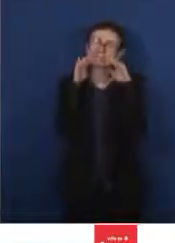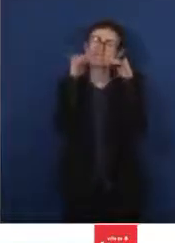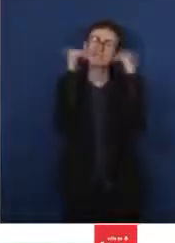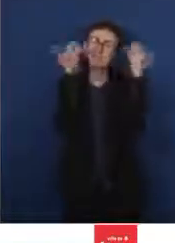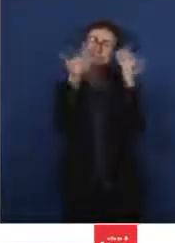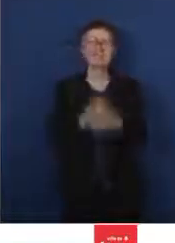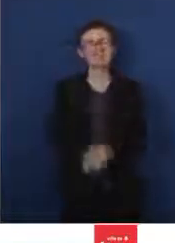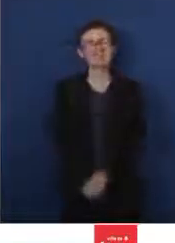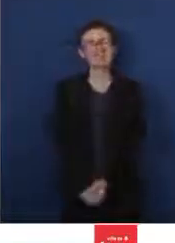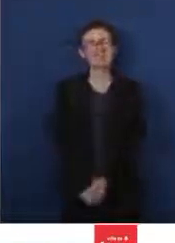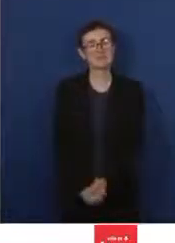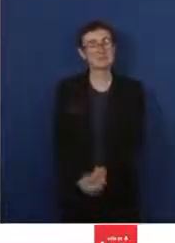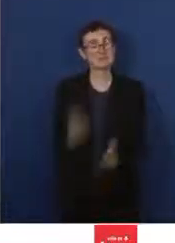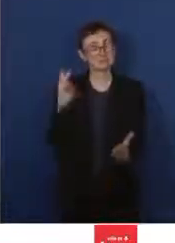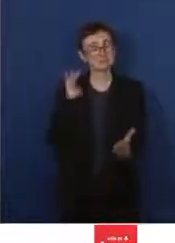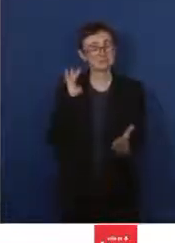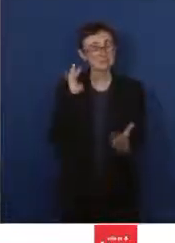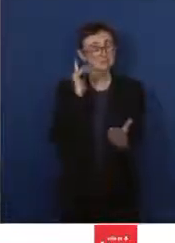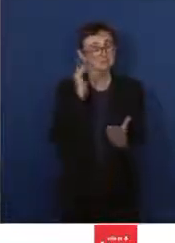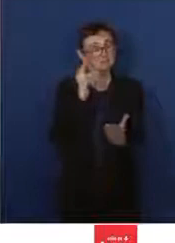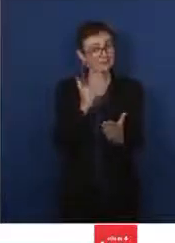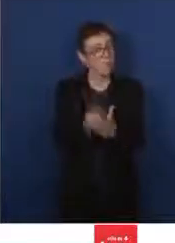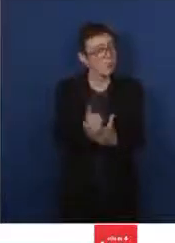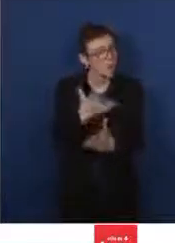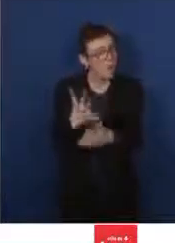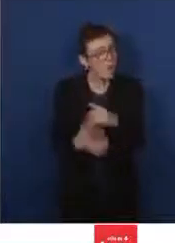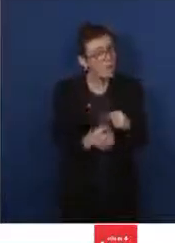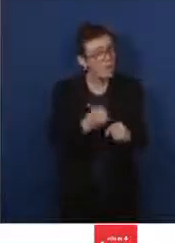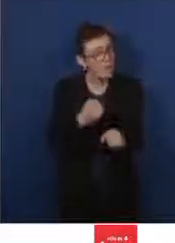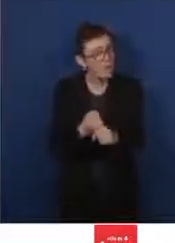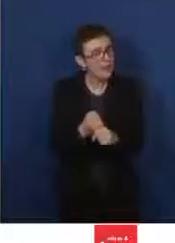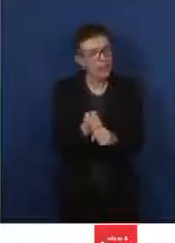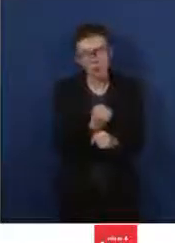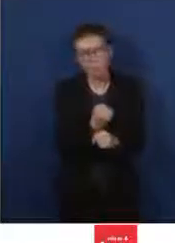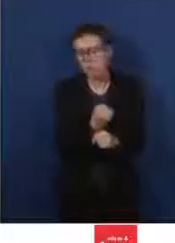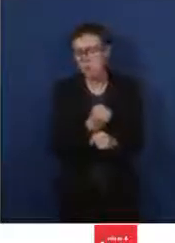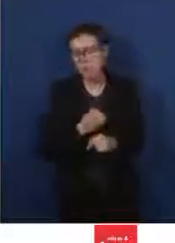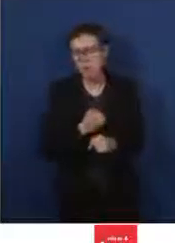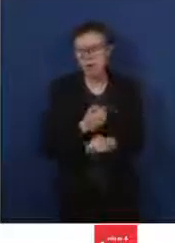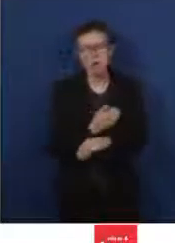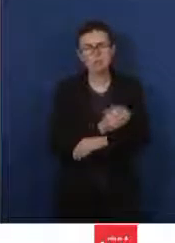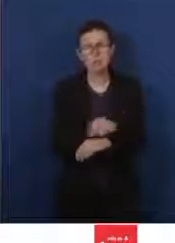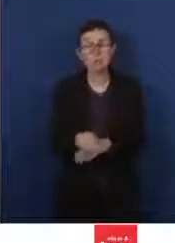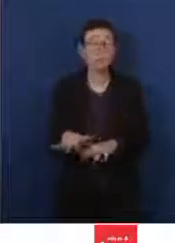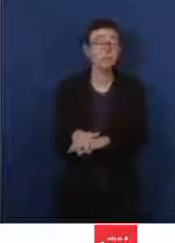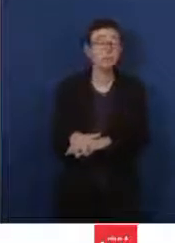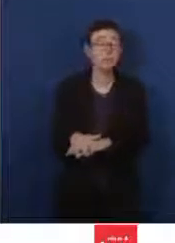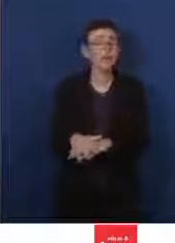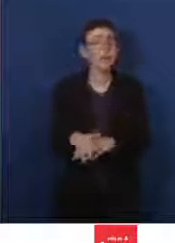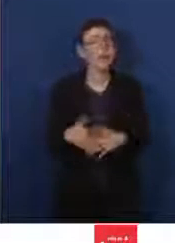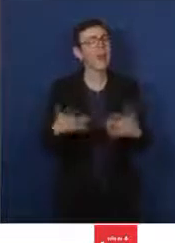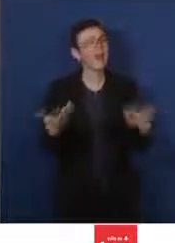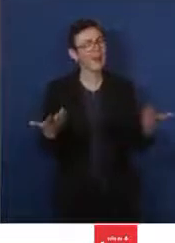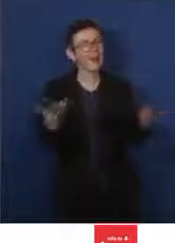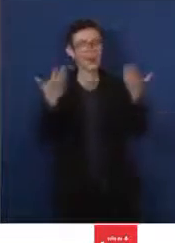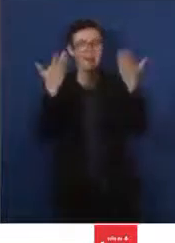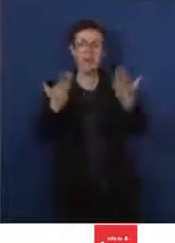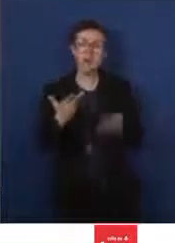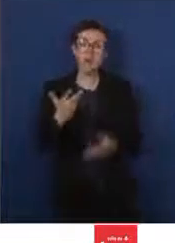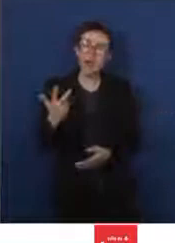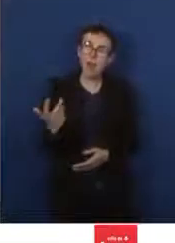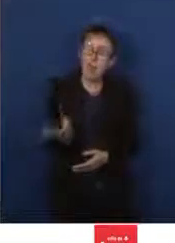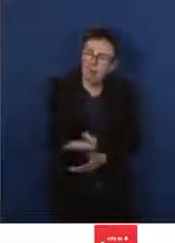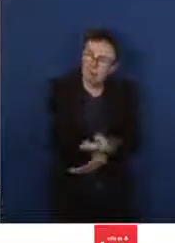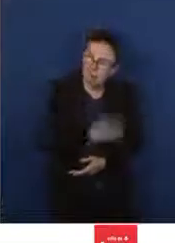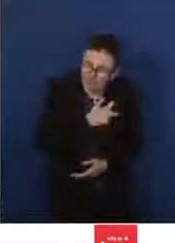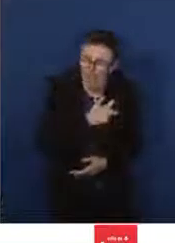années d'incivilité, de nuisances et d'insécurité, vous paraissez décidé à réagir enfin avec la refondation annoncée d'un Conseil